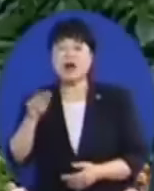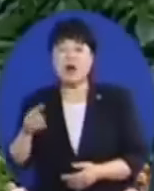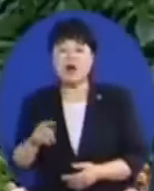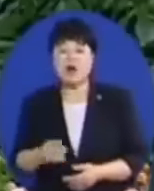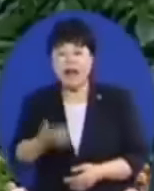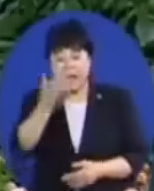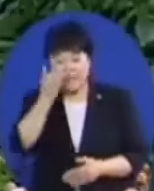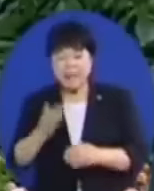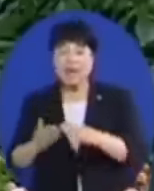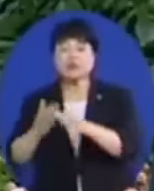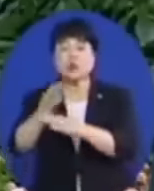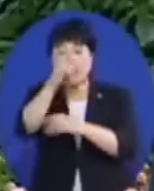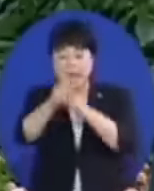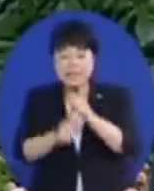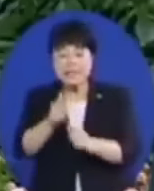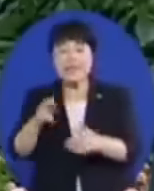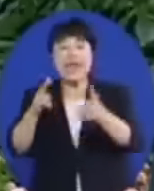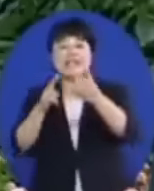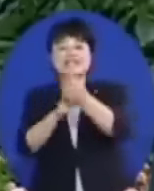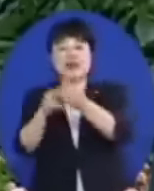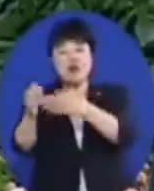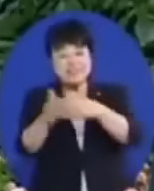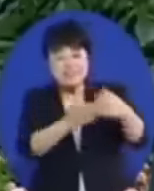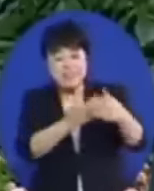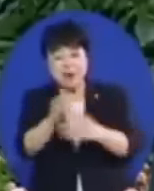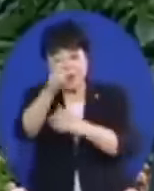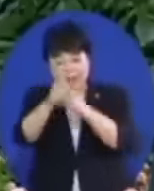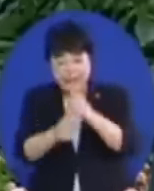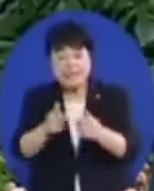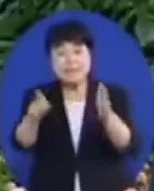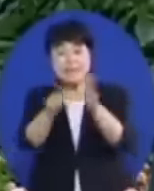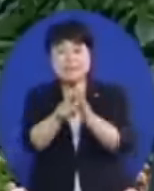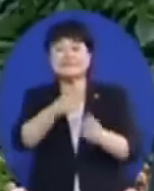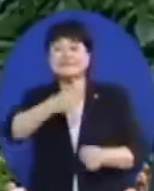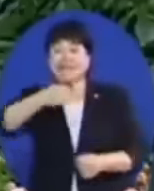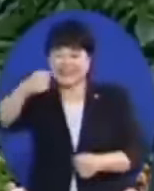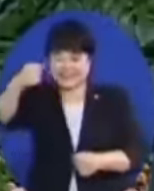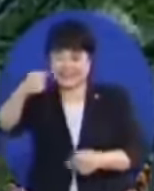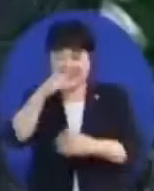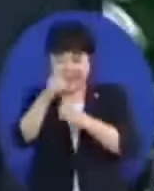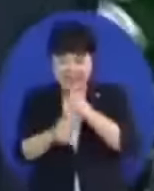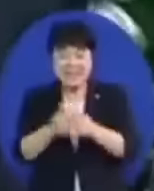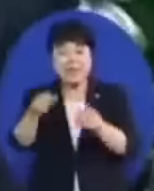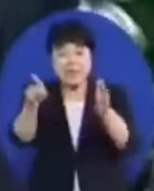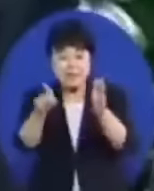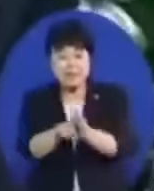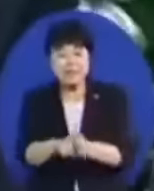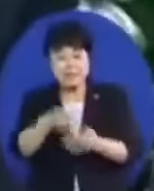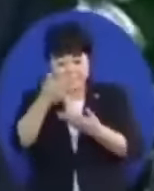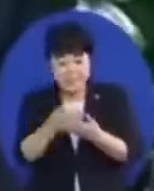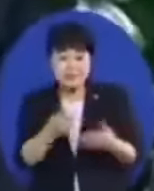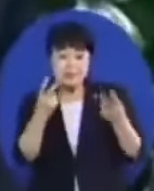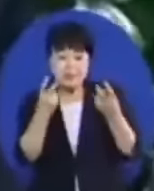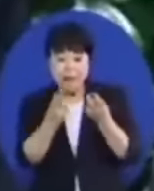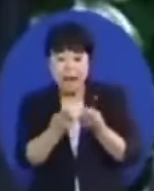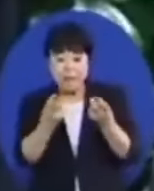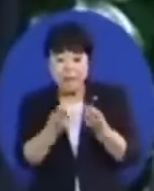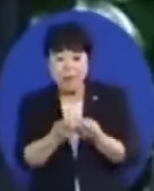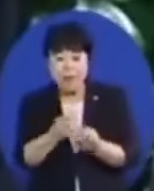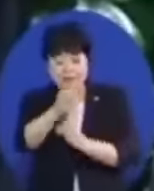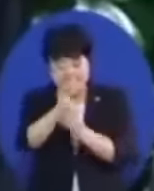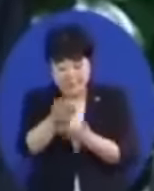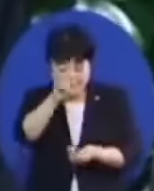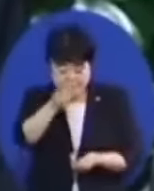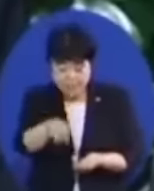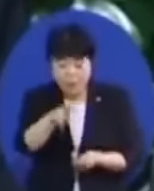초월하여 하나님의 기적을 체험하기 위해서는 하나님의 믿음을 가져야 되는 것입니다. 하나님의 믿음을 얻기 위해서는 우리가 성경을